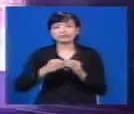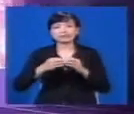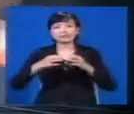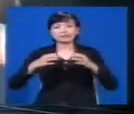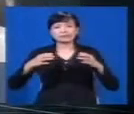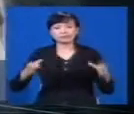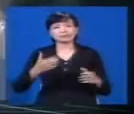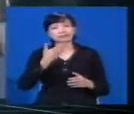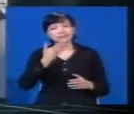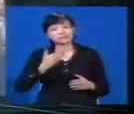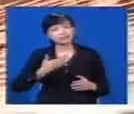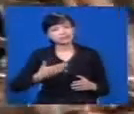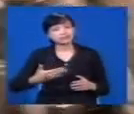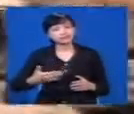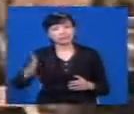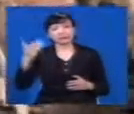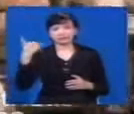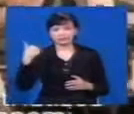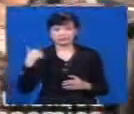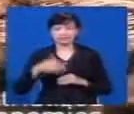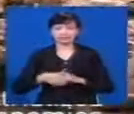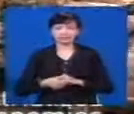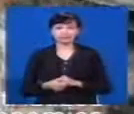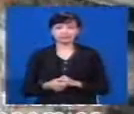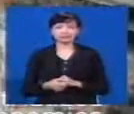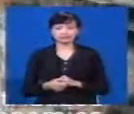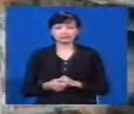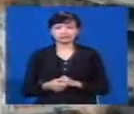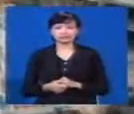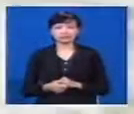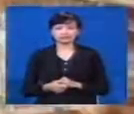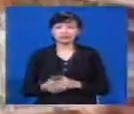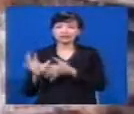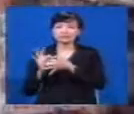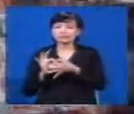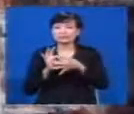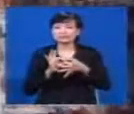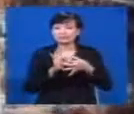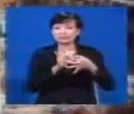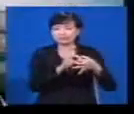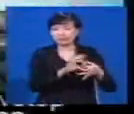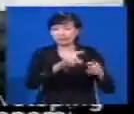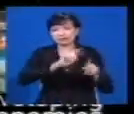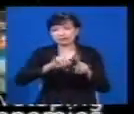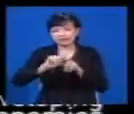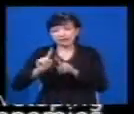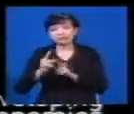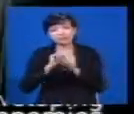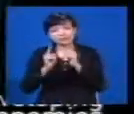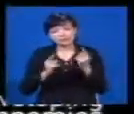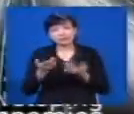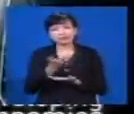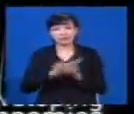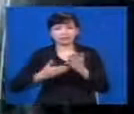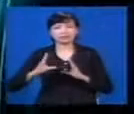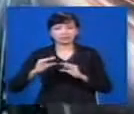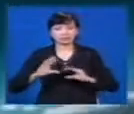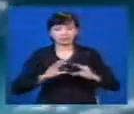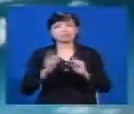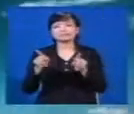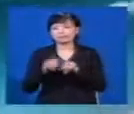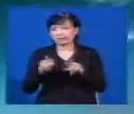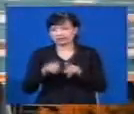ยะยาวในภูมิภาคเอเปกเรื่องของความเชื่อมโยงหรือ connectivity ก็ได้มีการหารือในที่ประชุมเอเปก